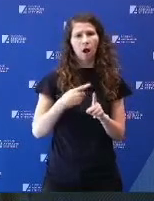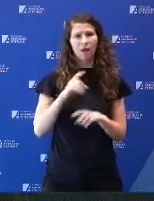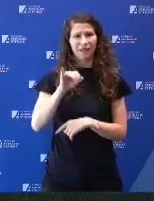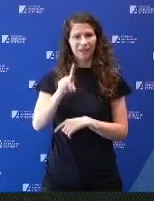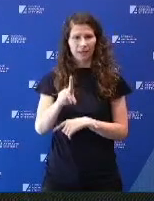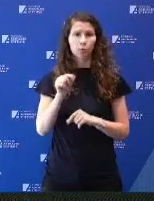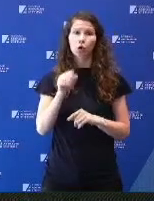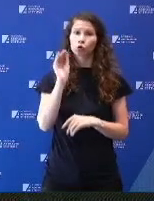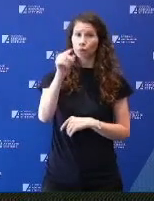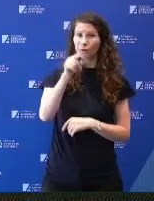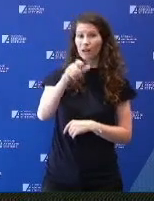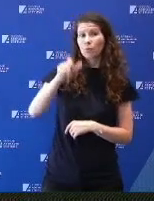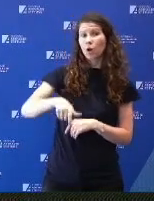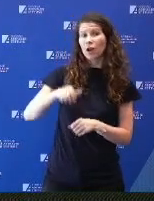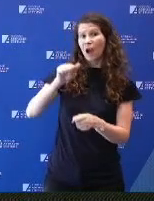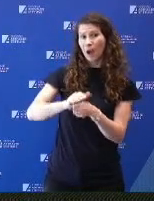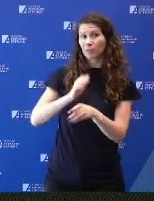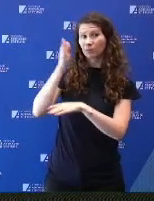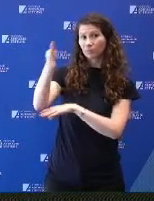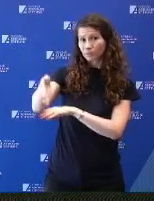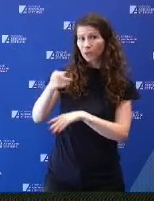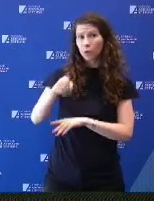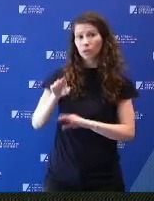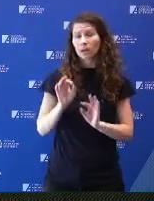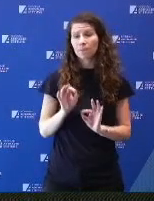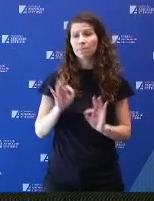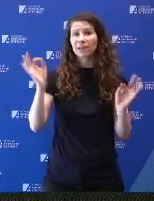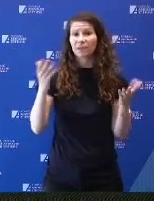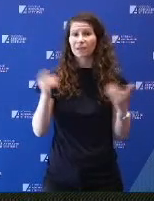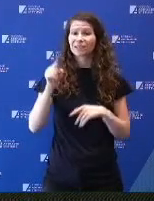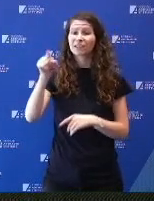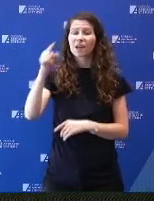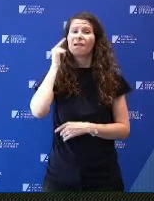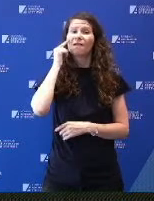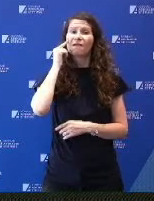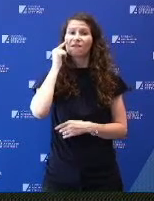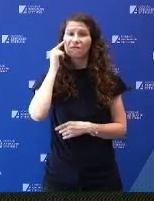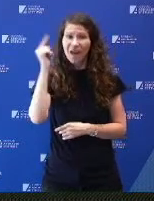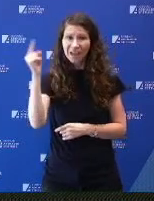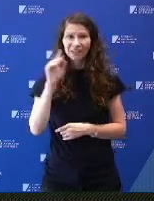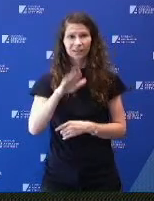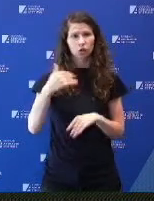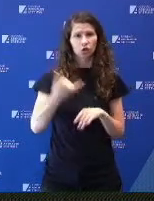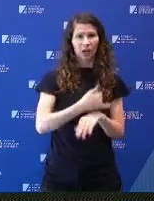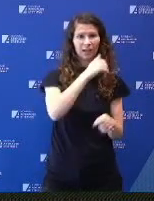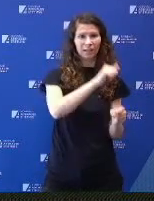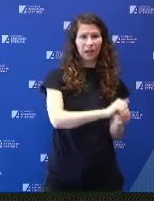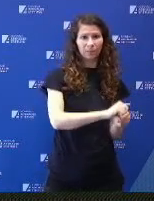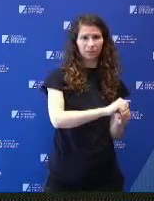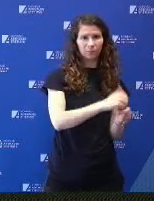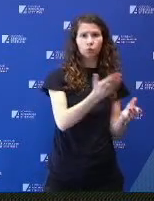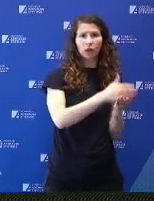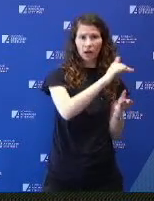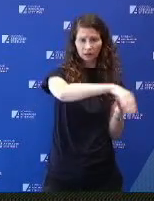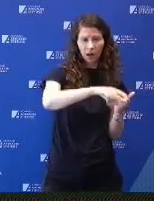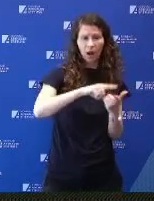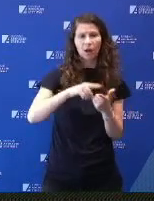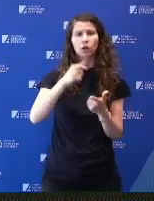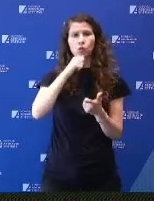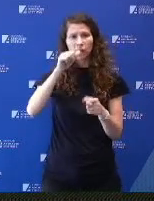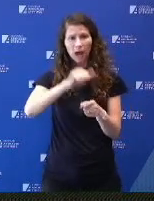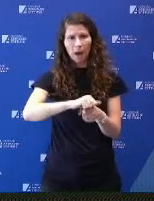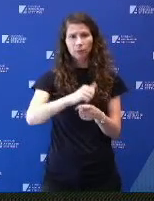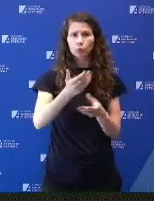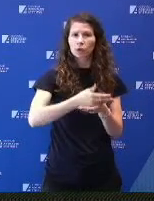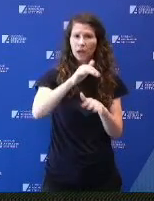Bürgeramt gehen und idealerweise weiß das Bürgeramt schon, was das Standesamt über Sie weiß, was das Jugendamt über Sie weiß und so weiter. Das